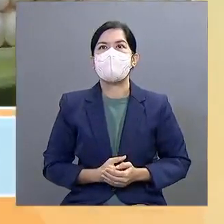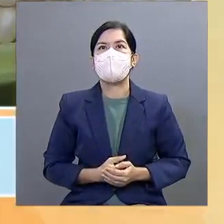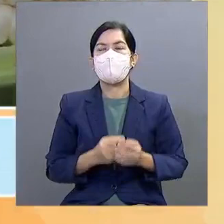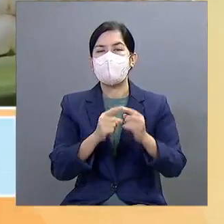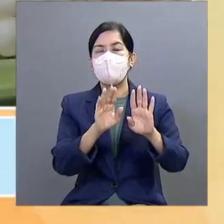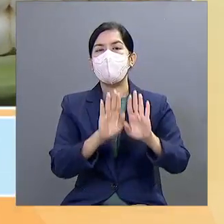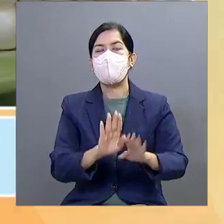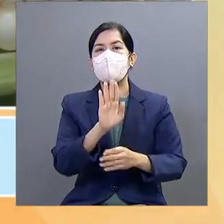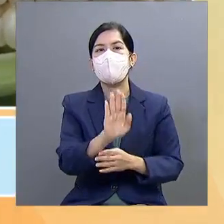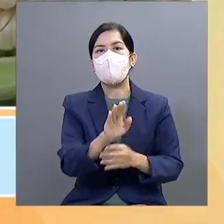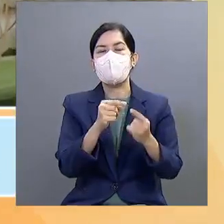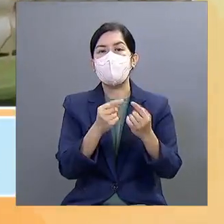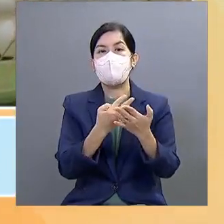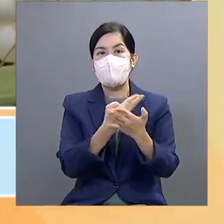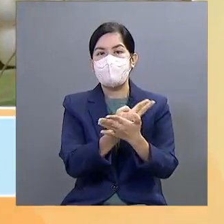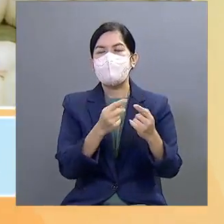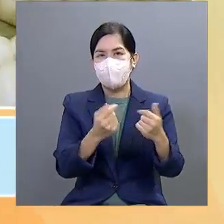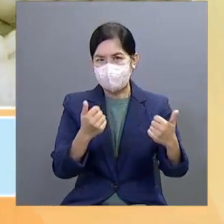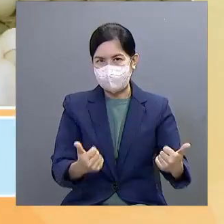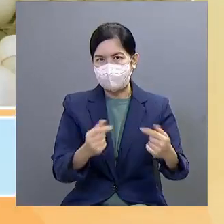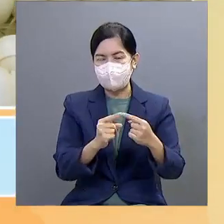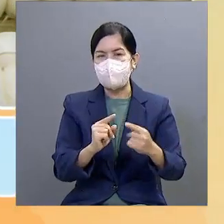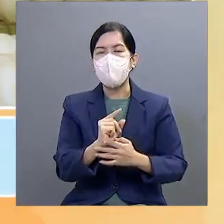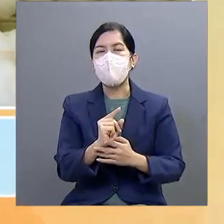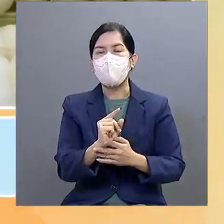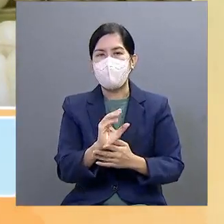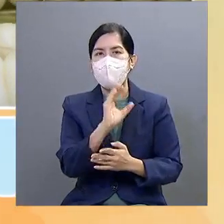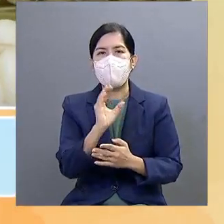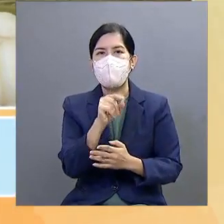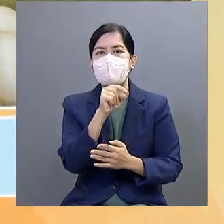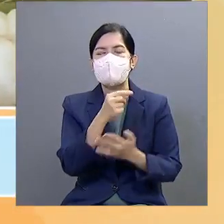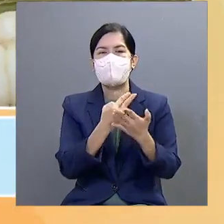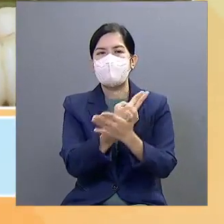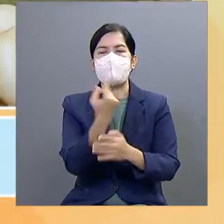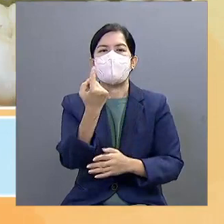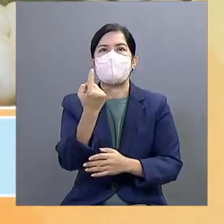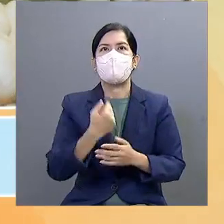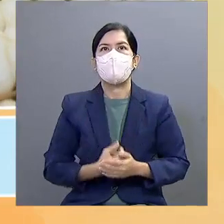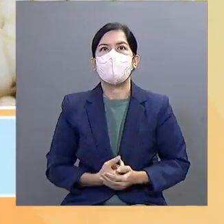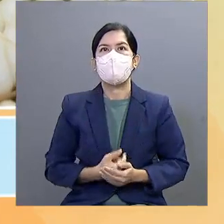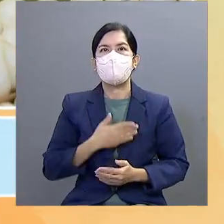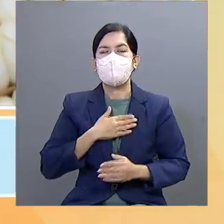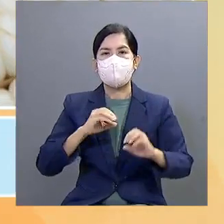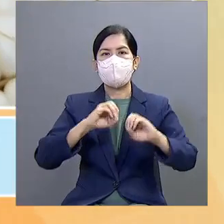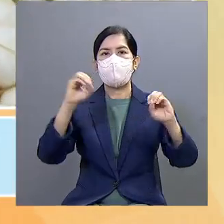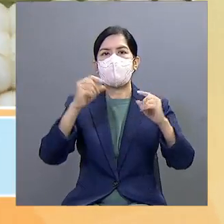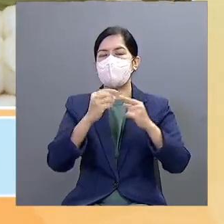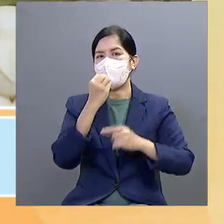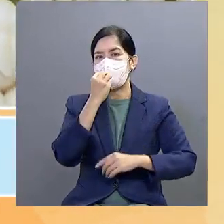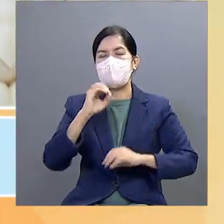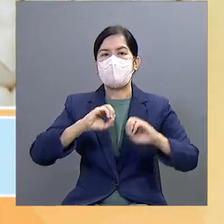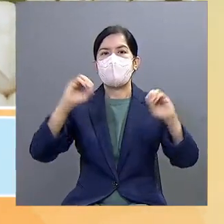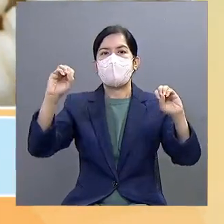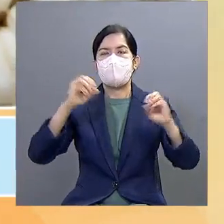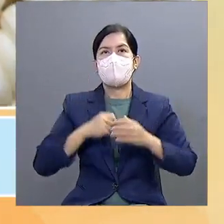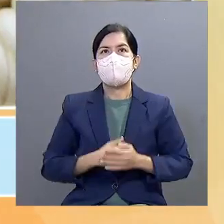ณฑ์ที่หาได้เฉพาะที่นี่เท่านั้นนะเป ็ นข้าวโพดแปดแถวยังไม่เคยค่ะอยากจะลองขับ เหมือนข้าวโพดข้าวเหนียวใช่ไหมที่เมื่อกี้คุณแม่บอก ใช่ค่ะใช่เ